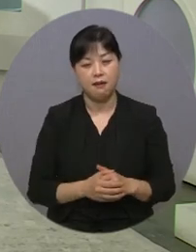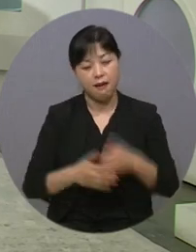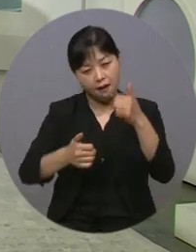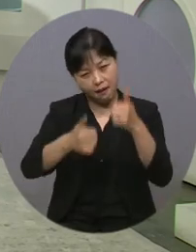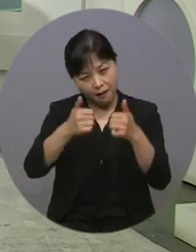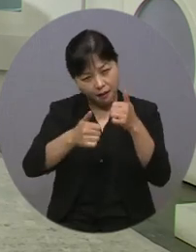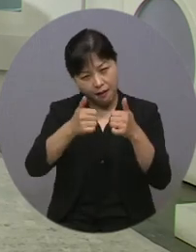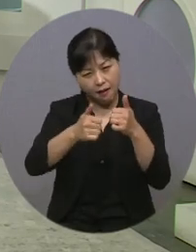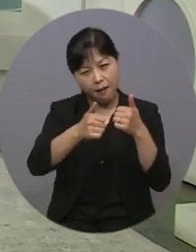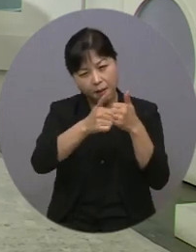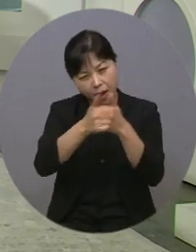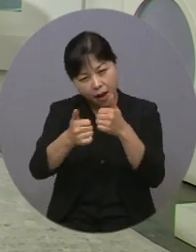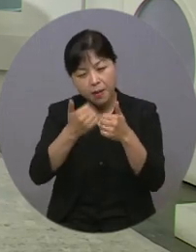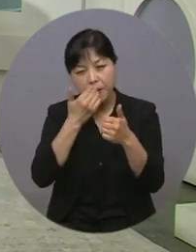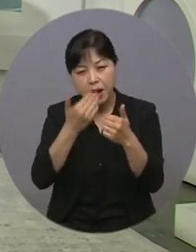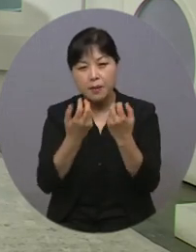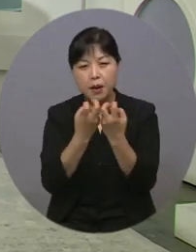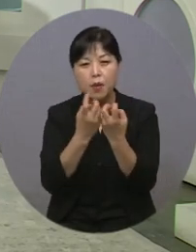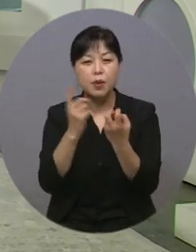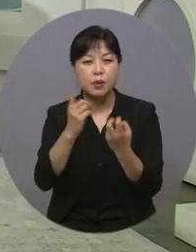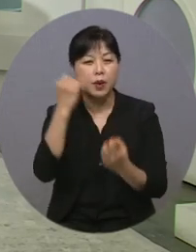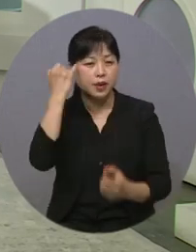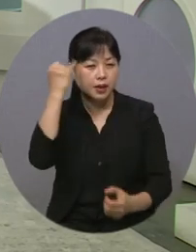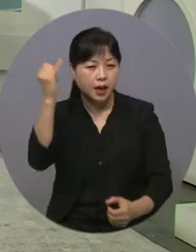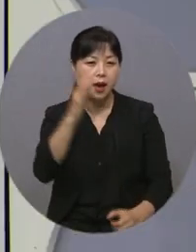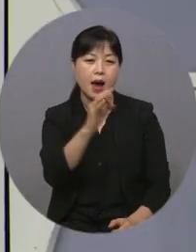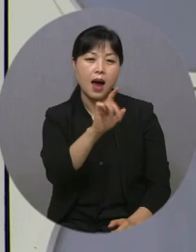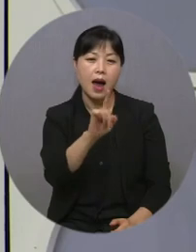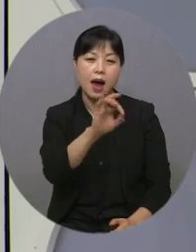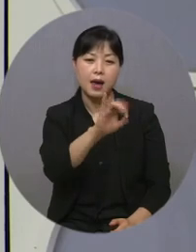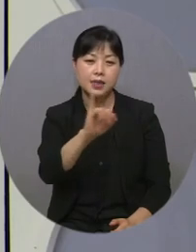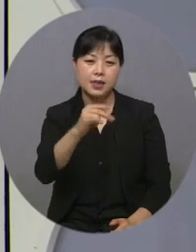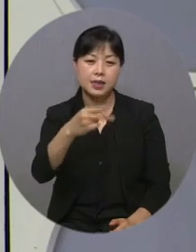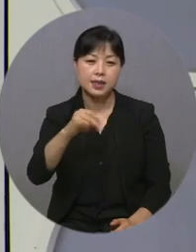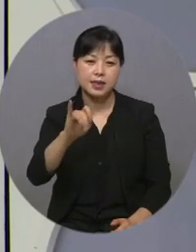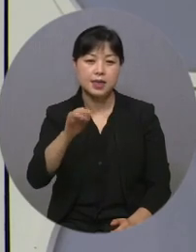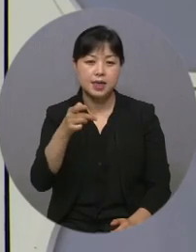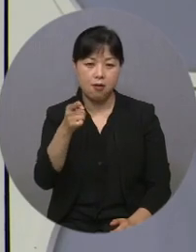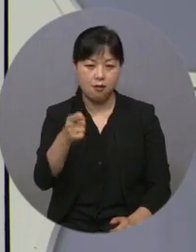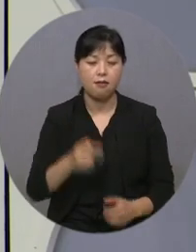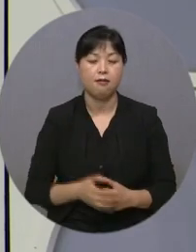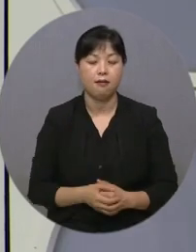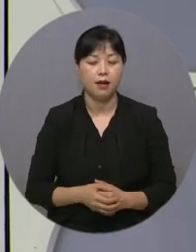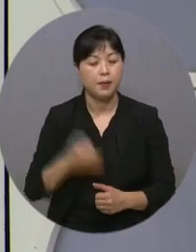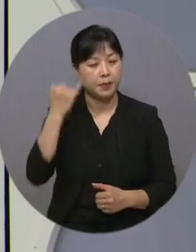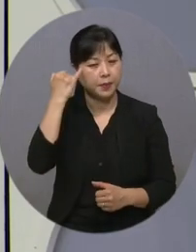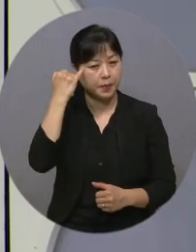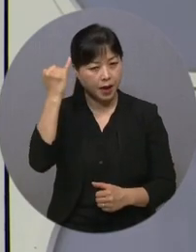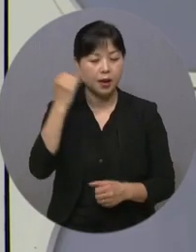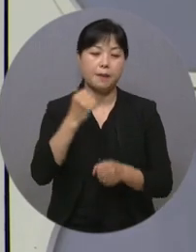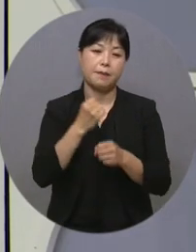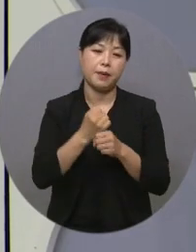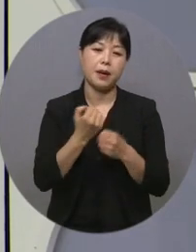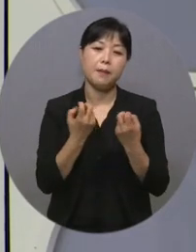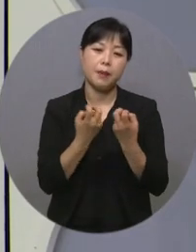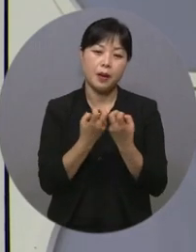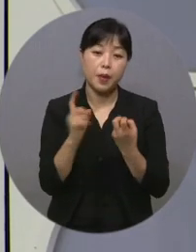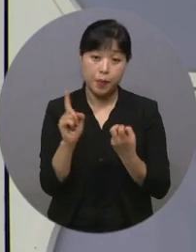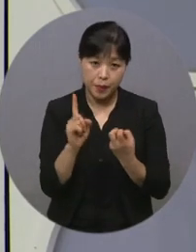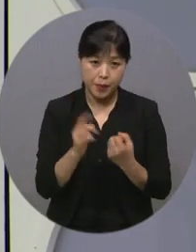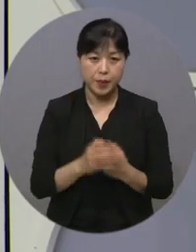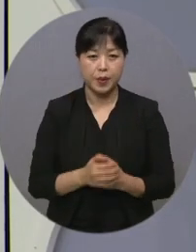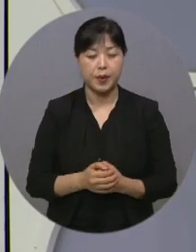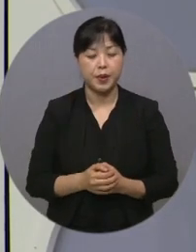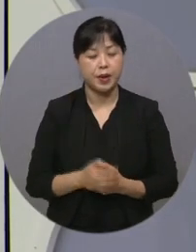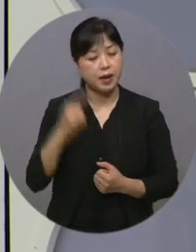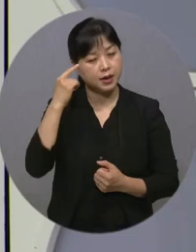승부수는 창의력, 아이디어입니다. 아이디어를 어떻게 생성할 것인가, 창의력을